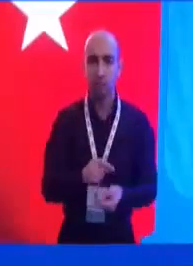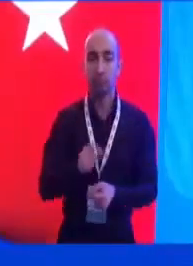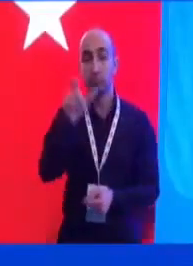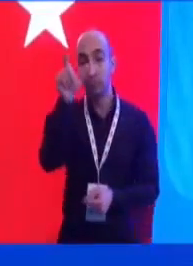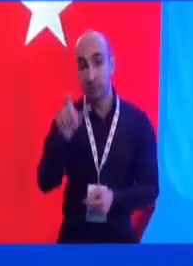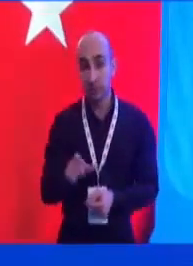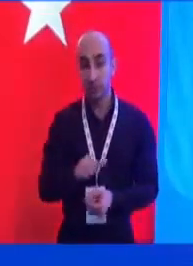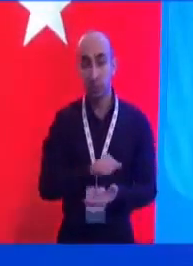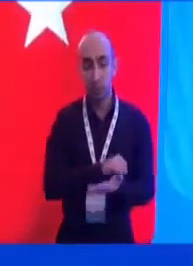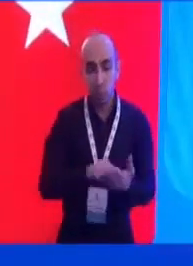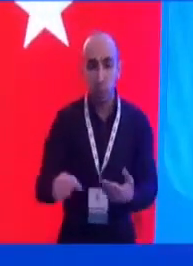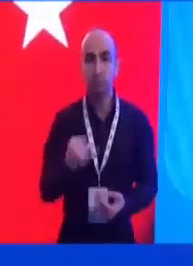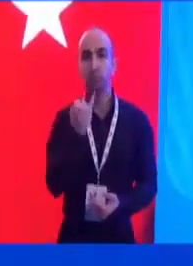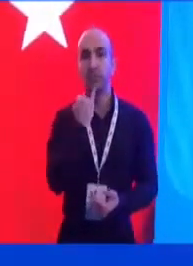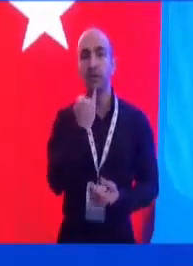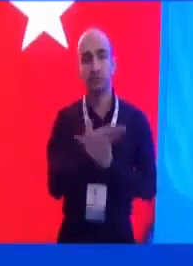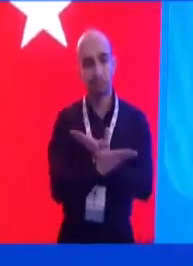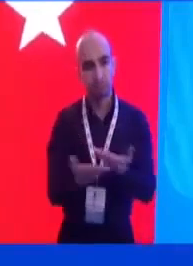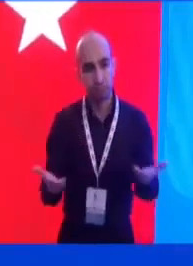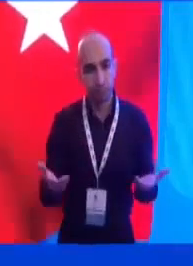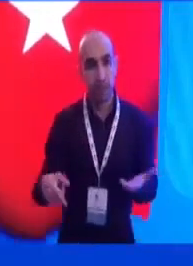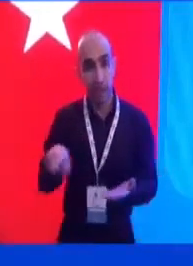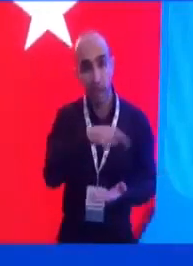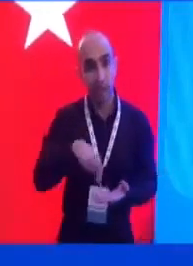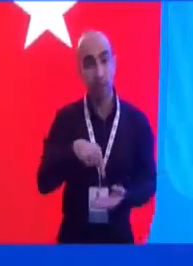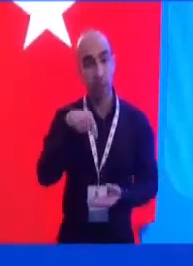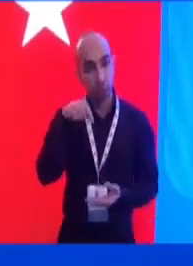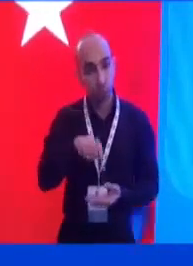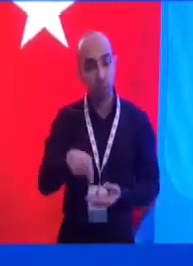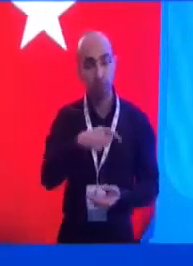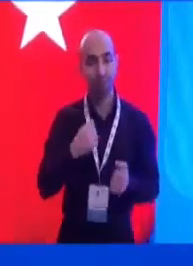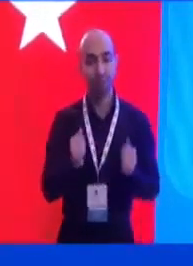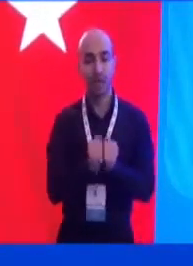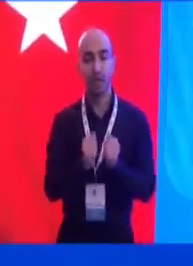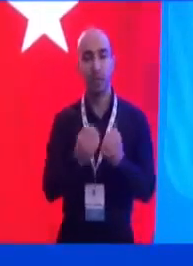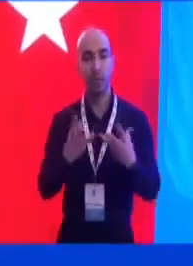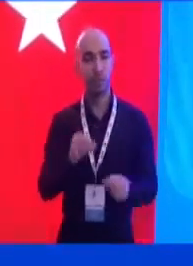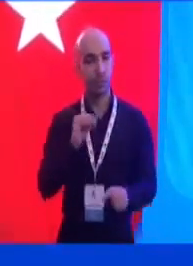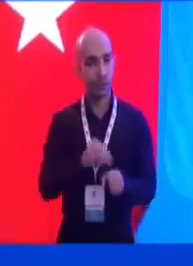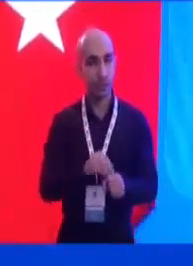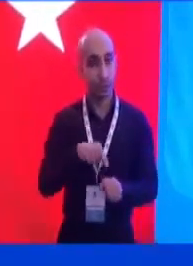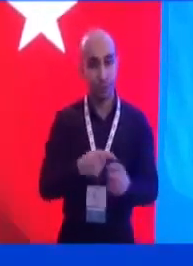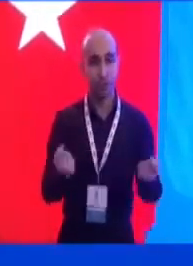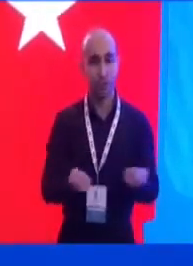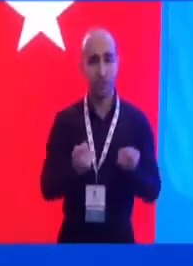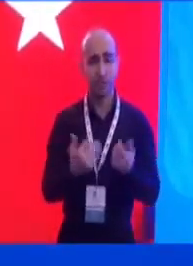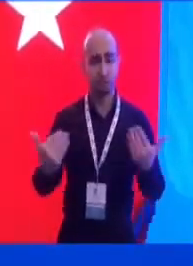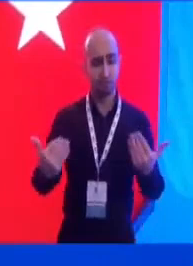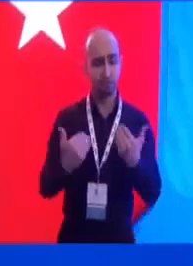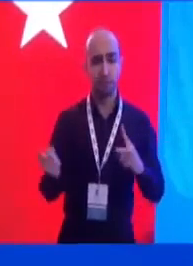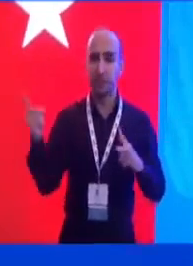tüm konuklarımıza da bugünü bizlerle geçirdikleri için ve bu çalışmaya verdikleri katkı